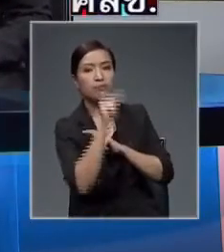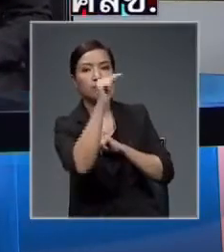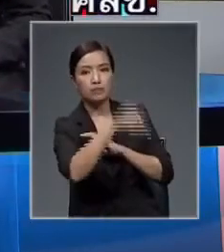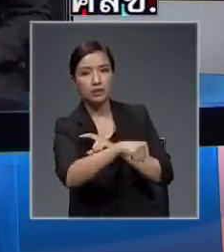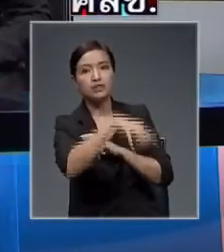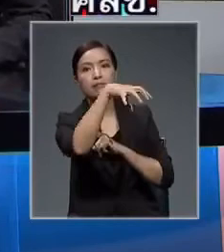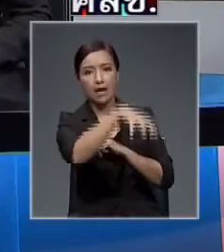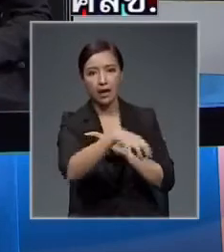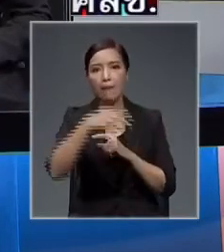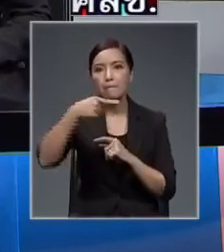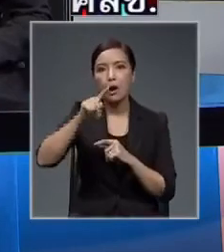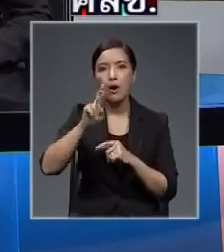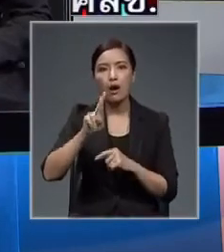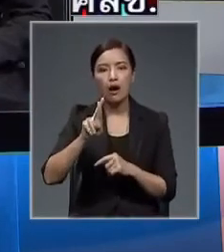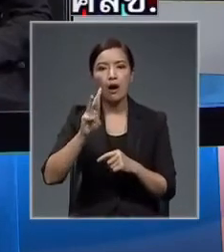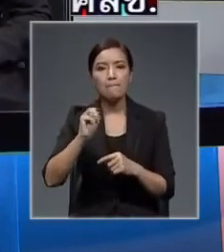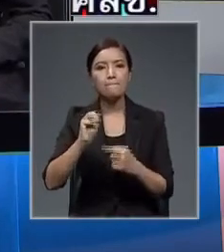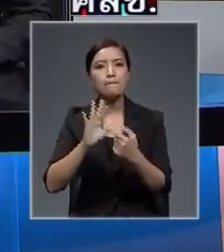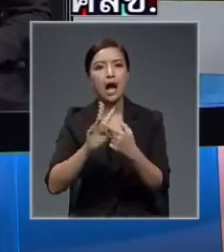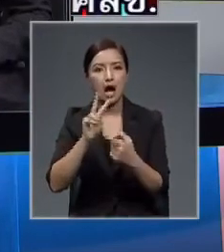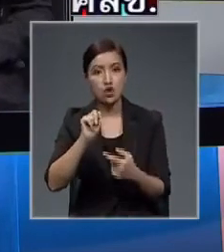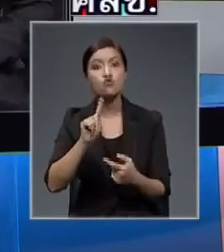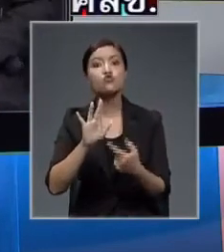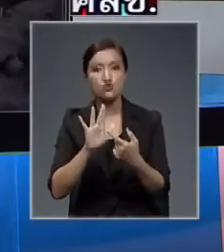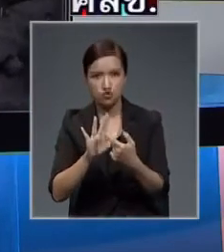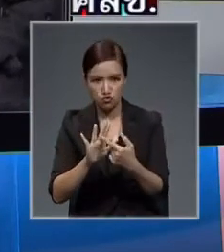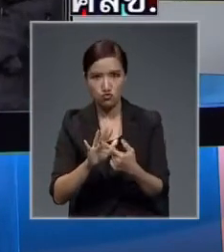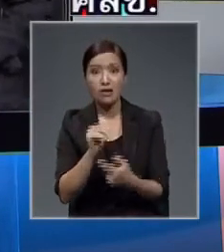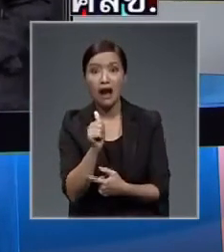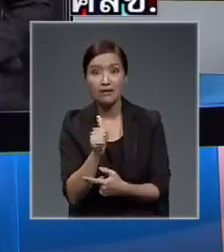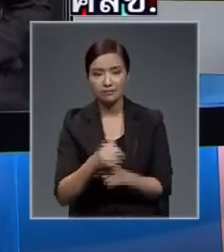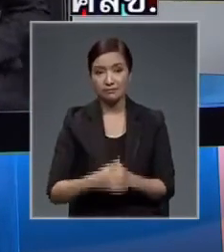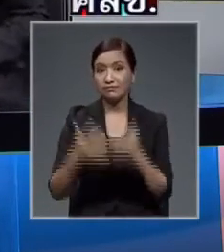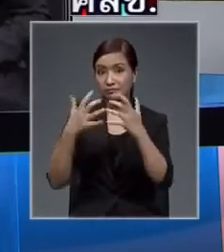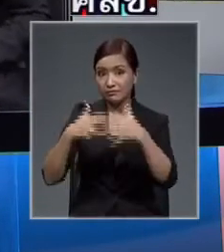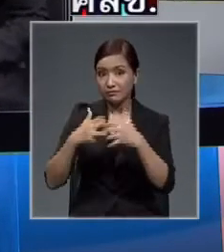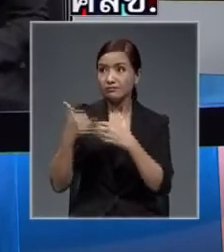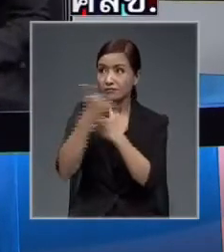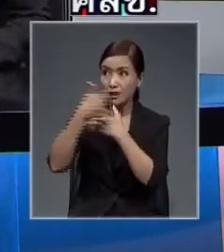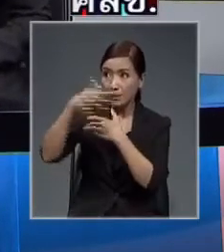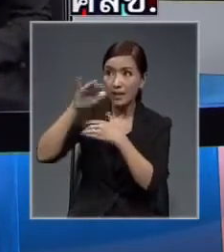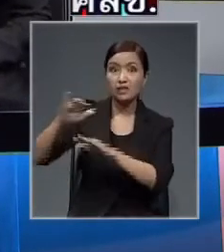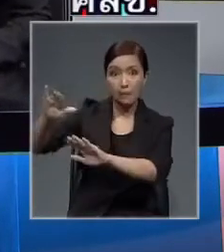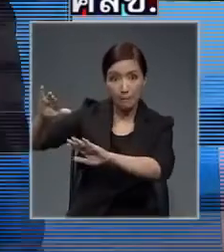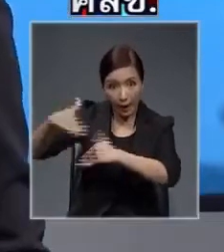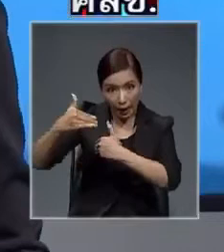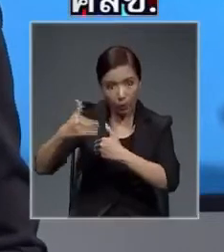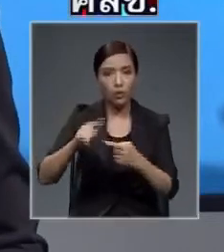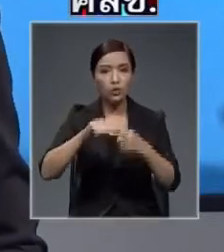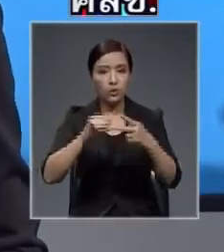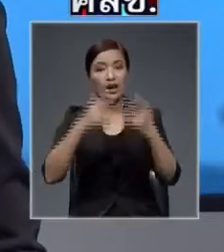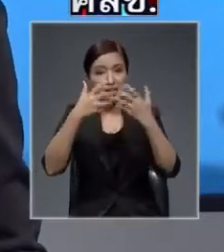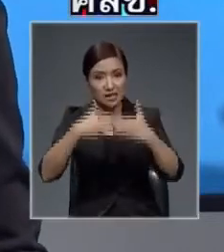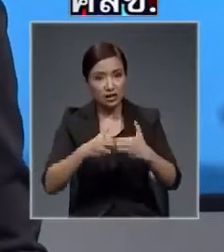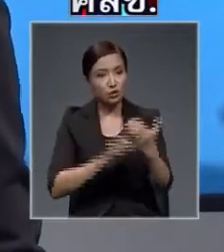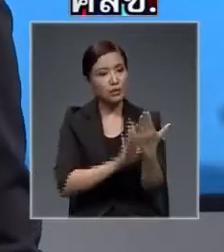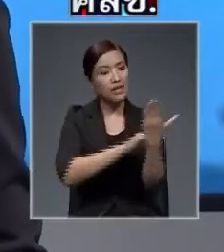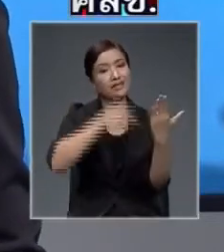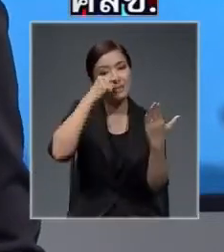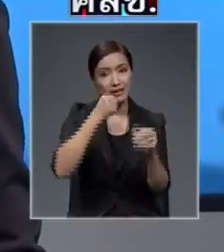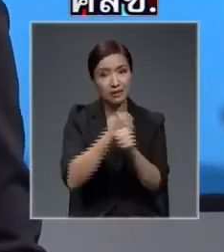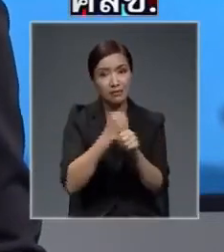ข้ามาไม่ว่าจะเป็นเครื่องที่นำเข้ามาจากนอกราชอาณาจักรหรือว่าเป็นเครื่องที่ผลิตในประเทศยังไงก็คือต้องมีการผ่านกระบวนการ